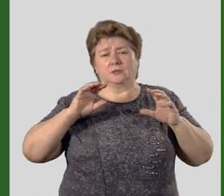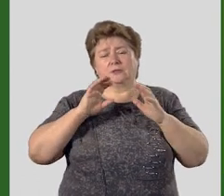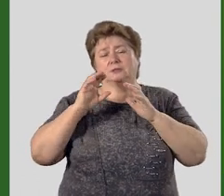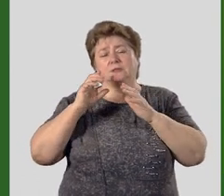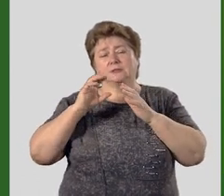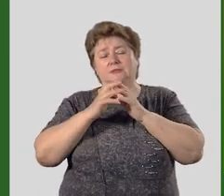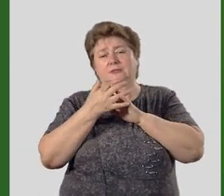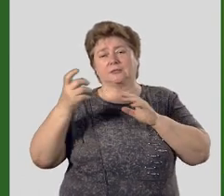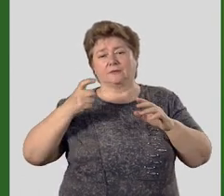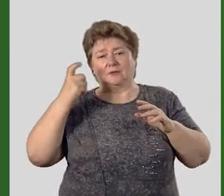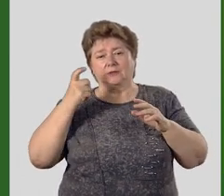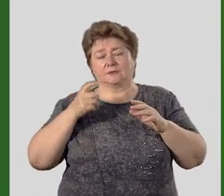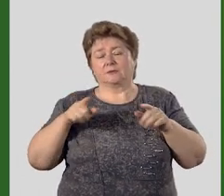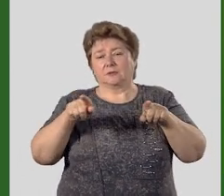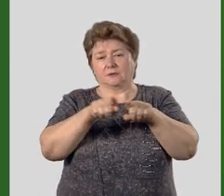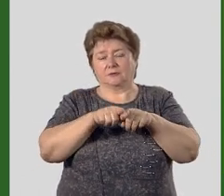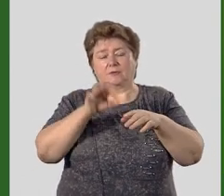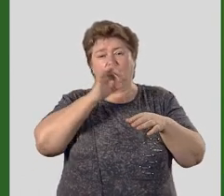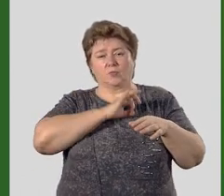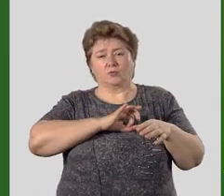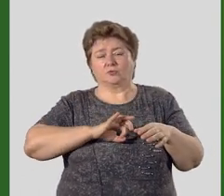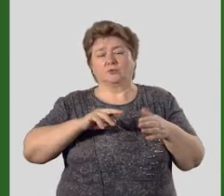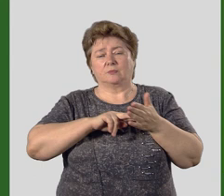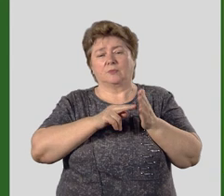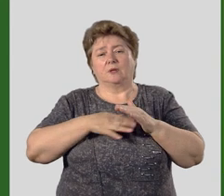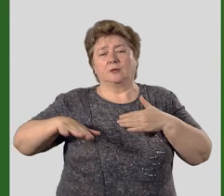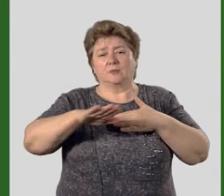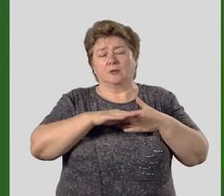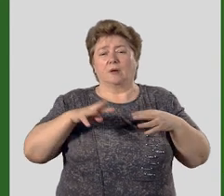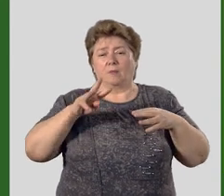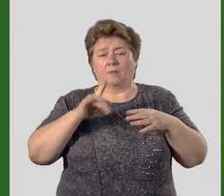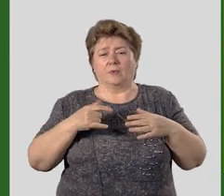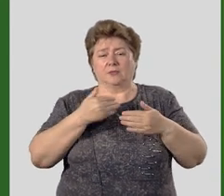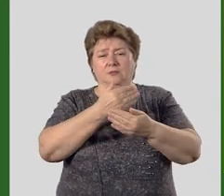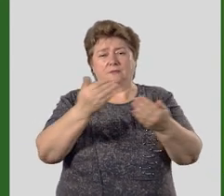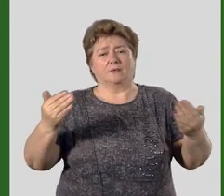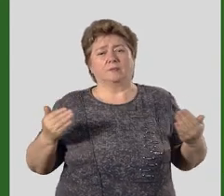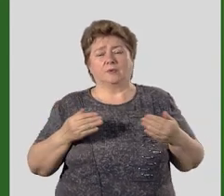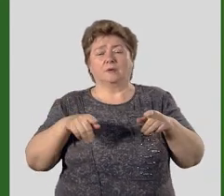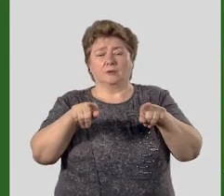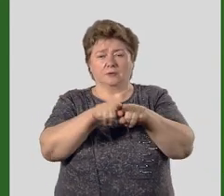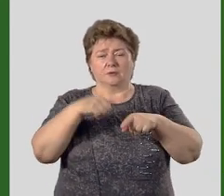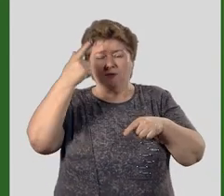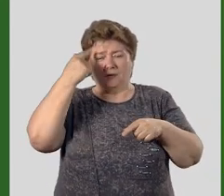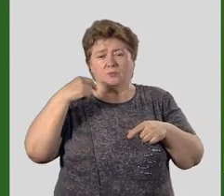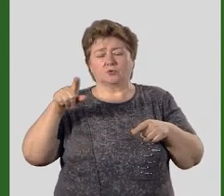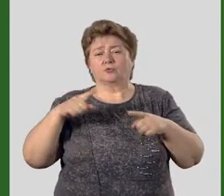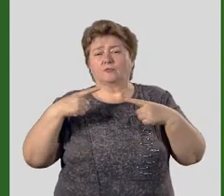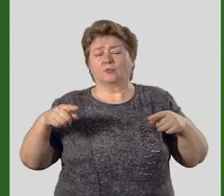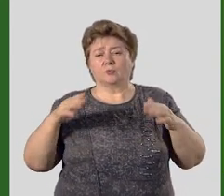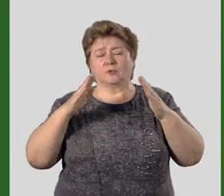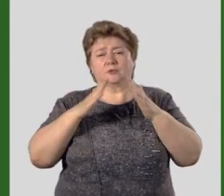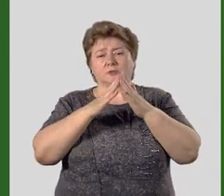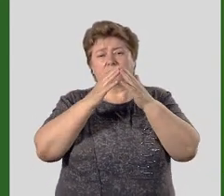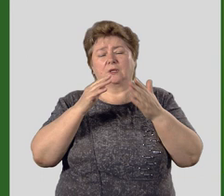сельского хозяйства также пользуются планом местности. Мы с вами тоже знаем, что в любых